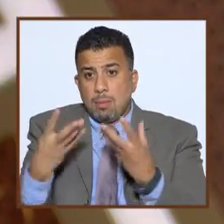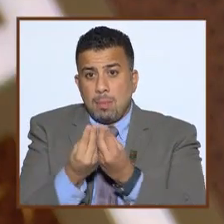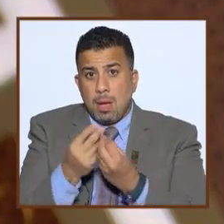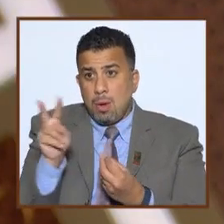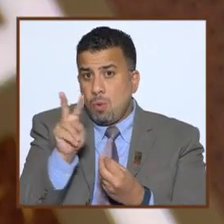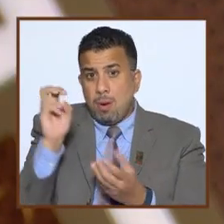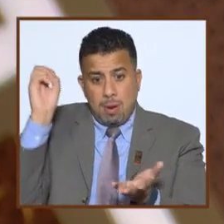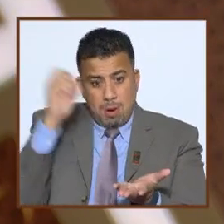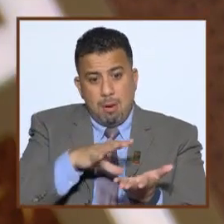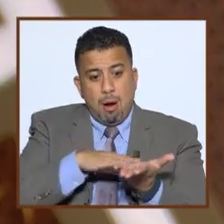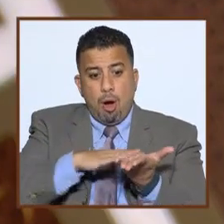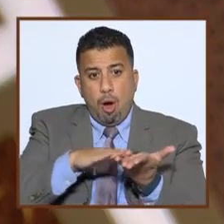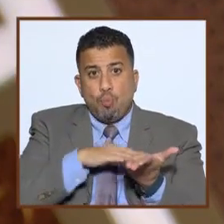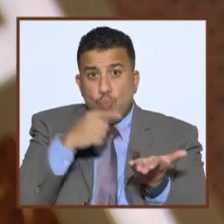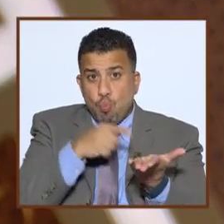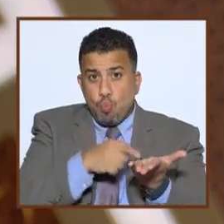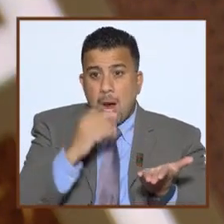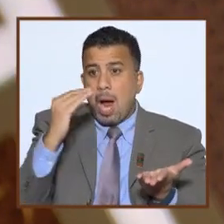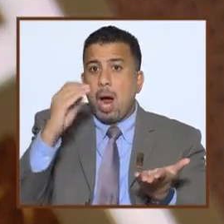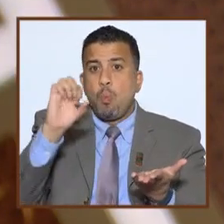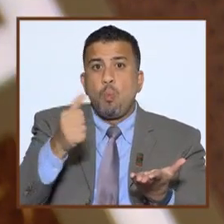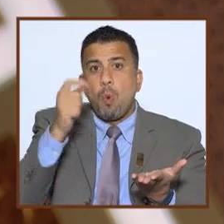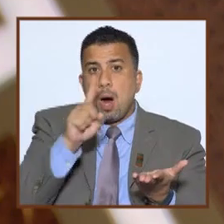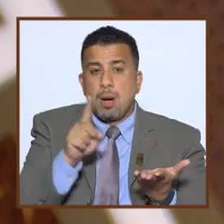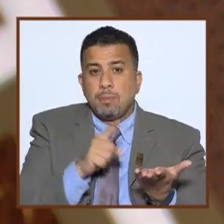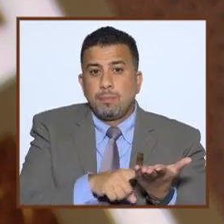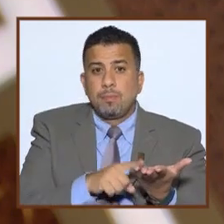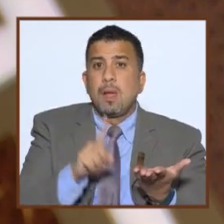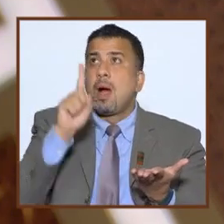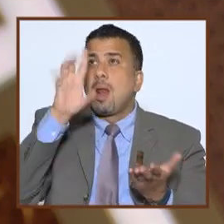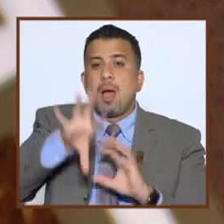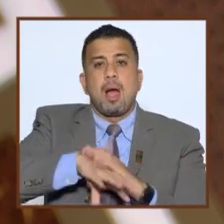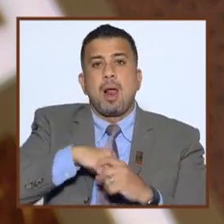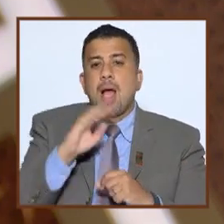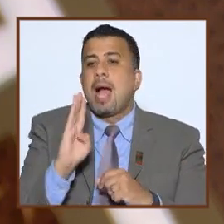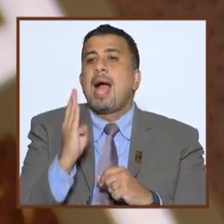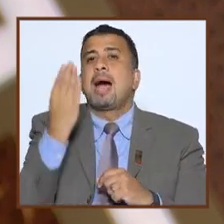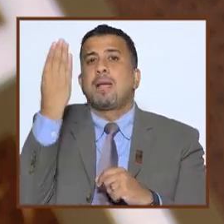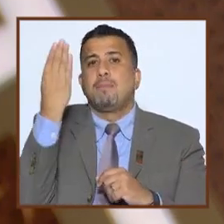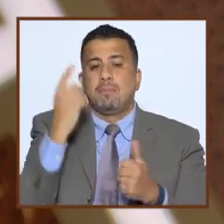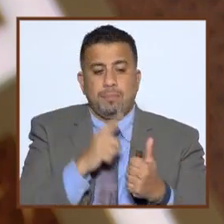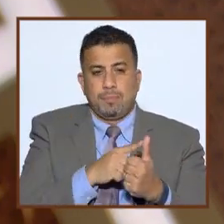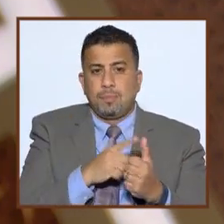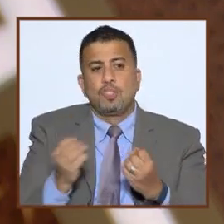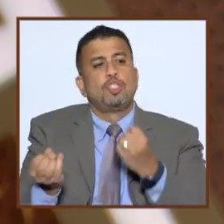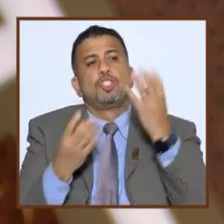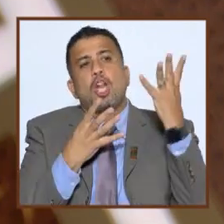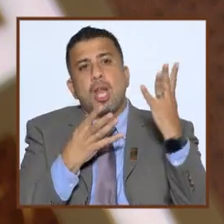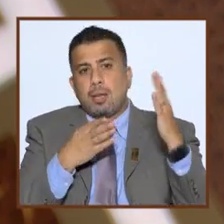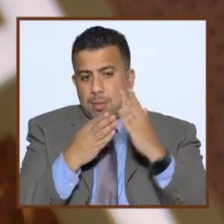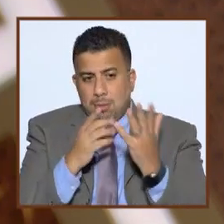او امراه ثانيه اخت ام احمد بارك الله فيك خلق الله ادم واسكنه الجنه